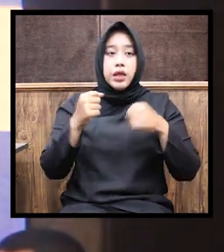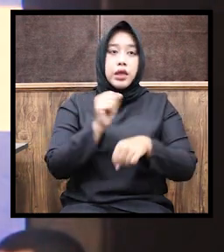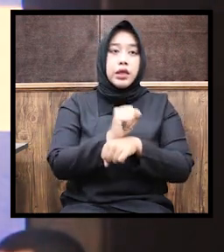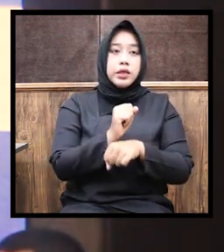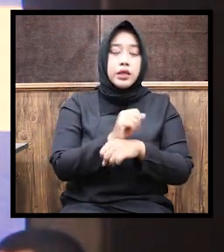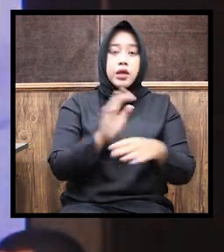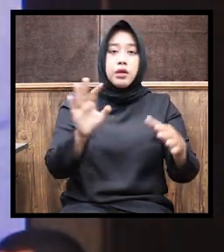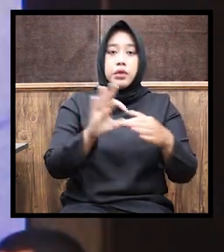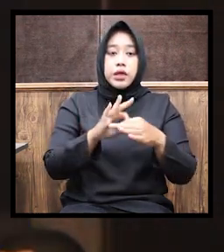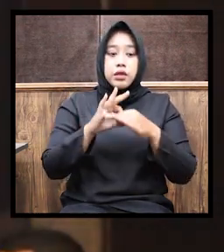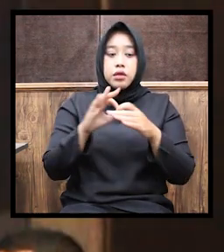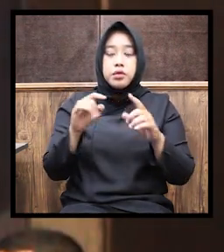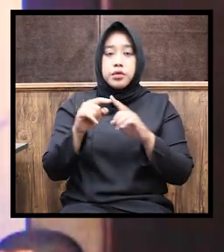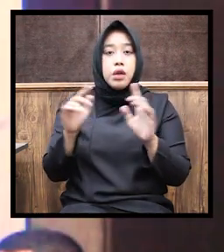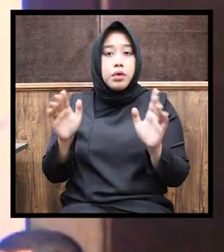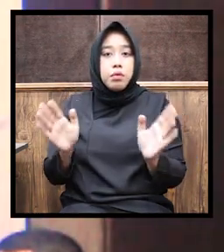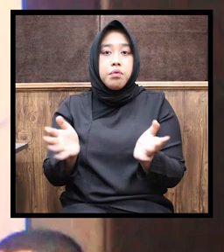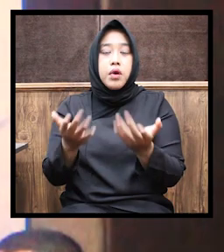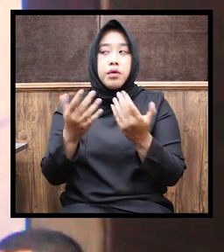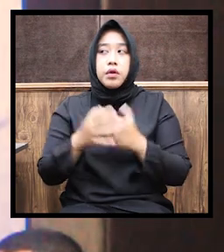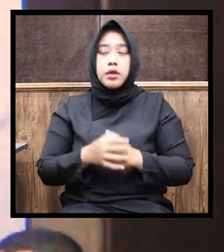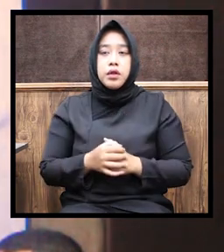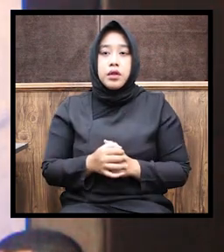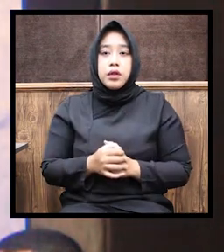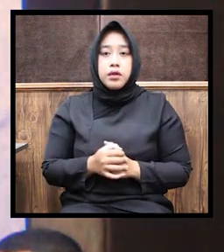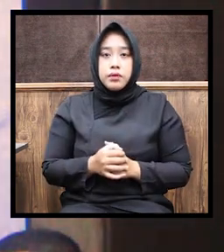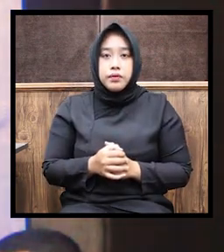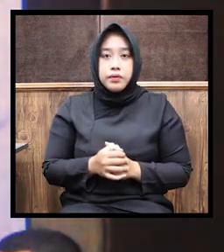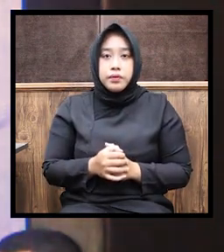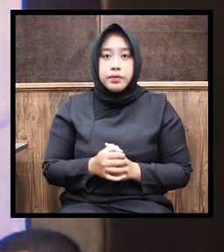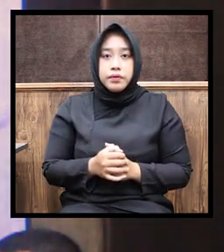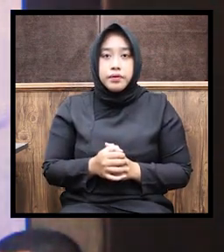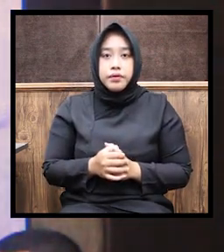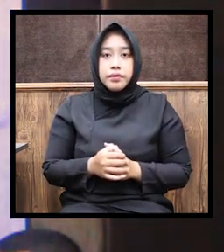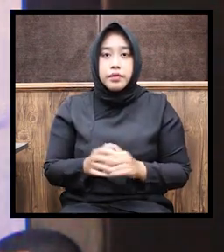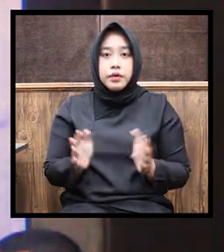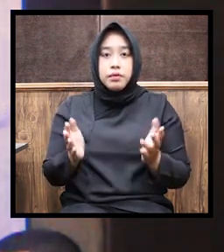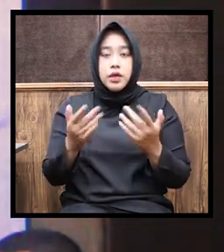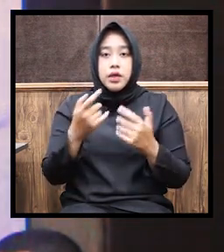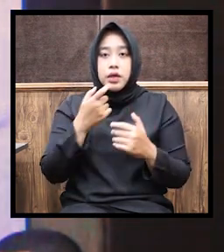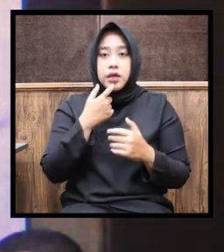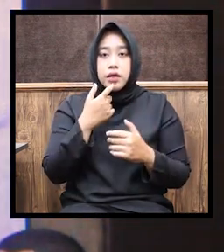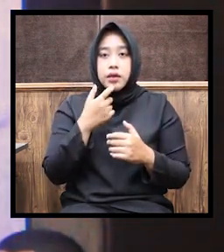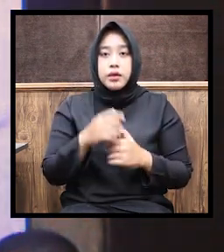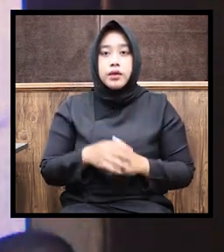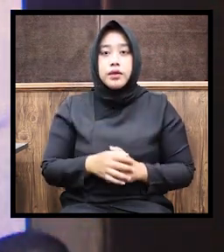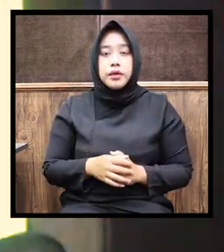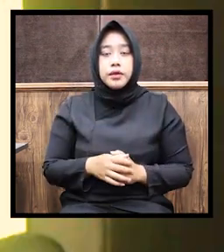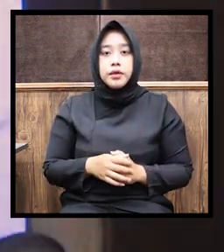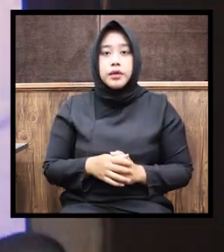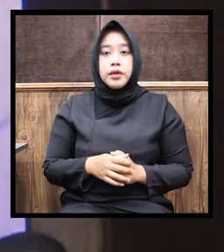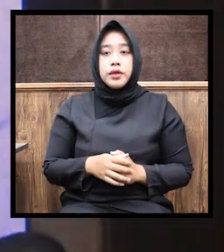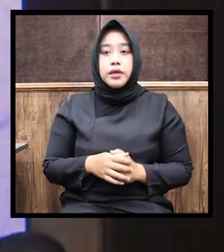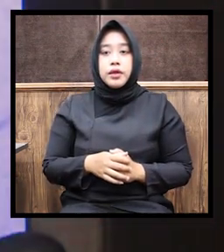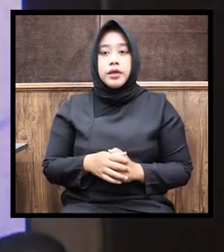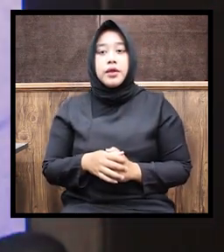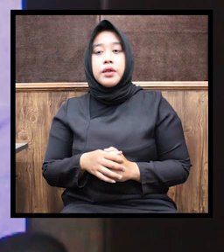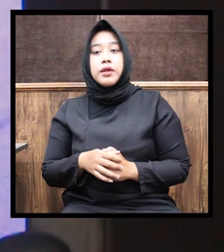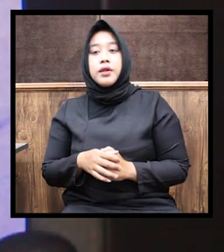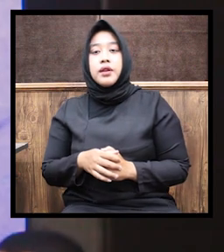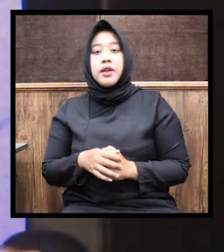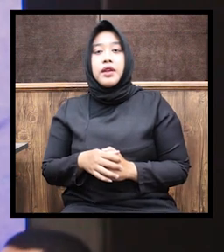sama membangun komitmen bersama dengan sektor privat ini Pak Iya sehingga nanti